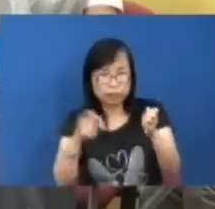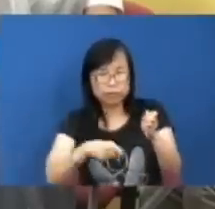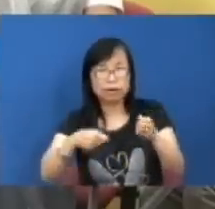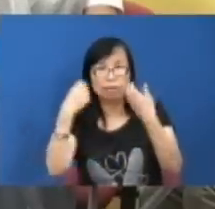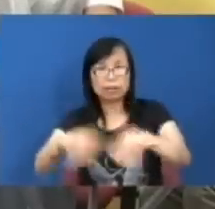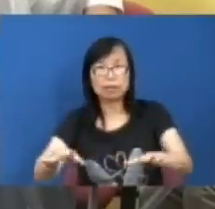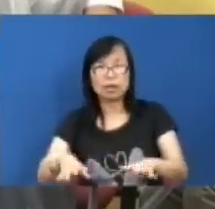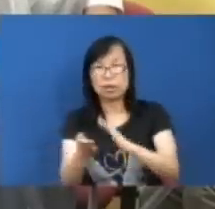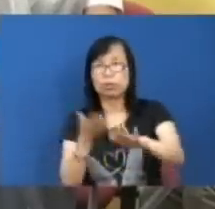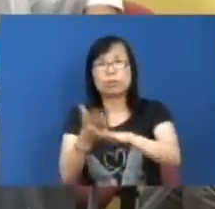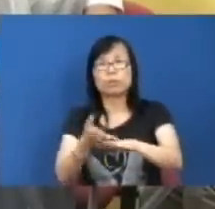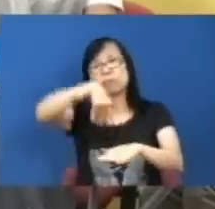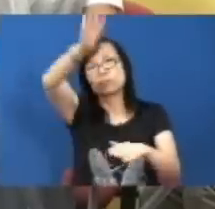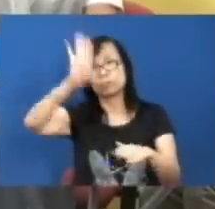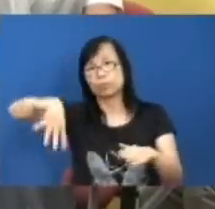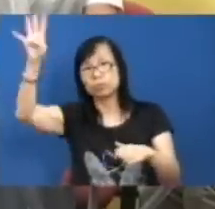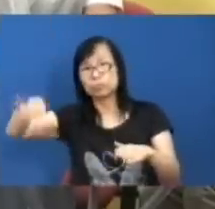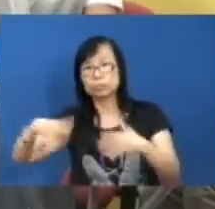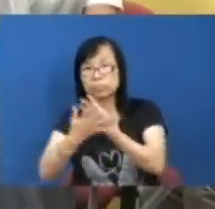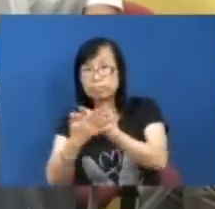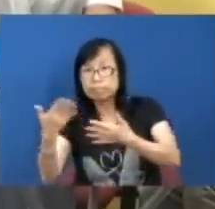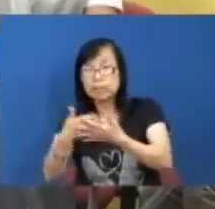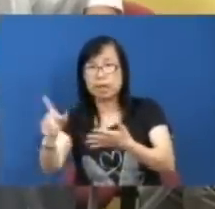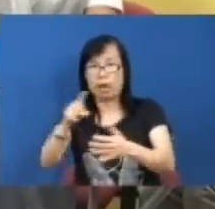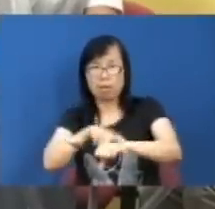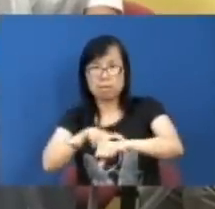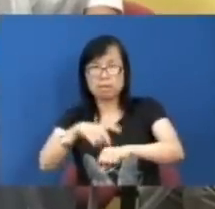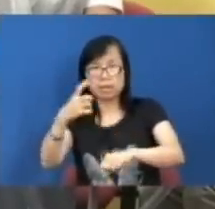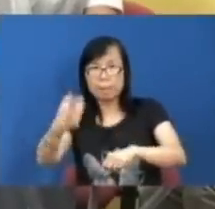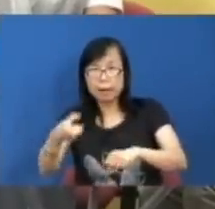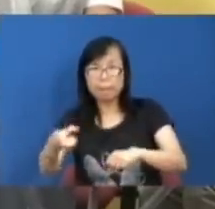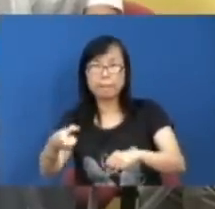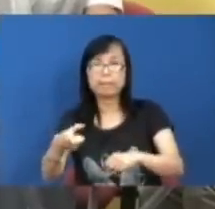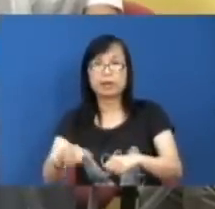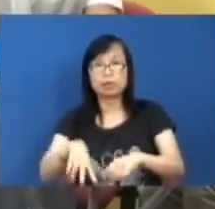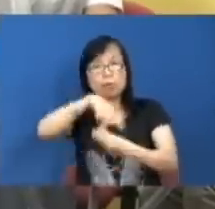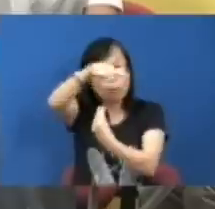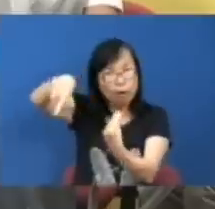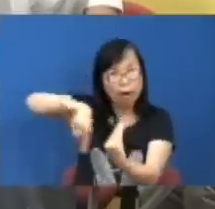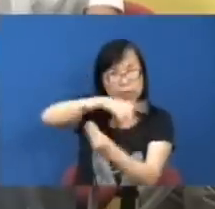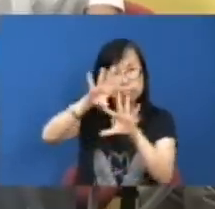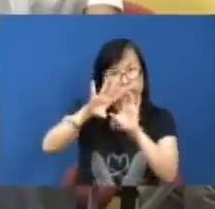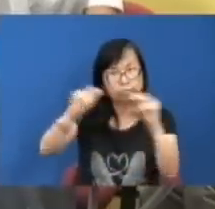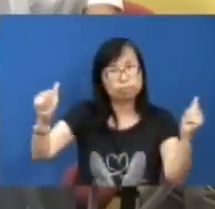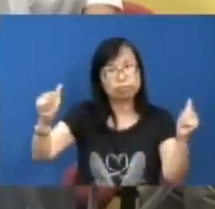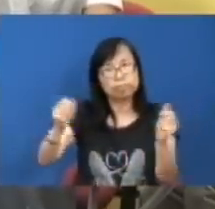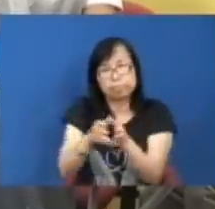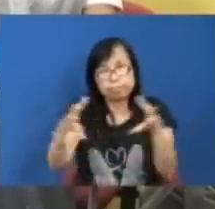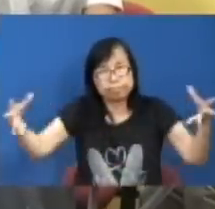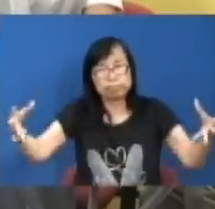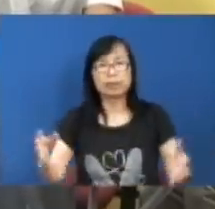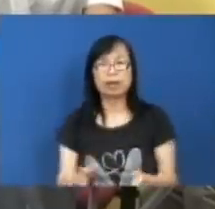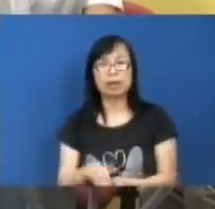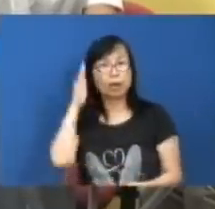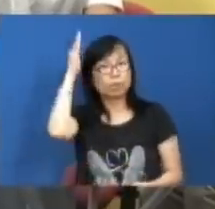後先再重新油翻兩隻防水膜咧，咁一方面時間啊、金錢啊，同埋對個環境嘅損耗都好大咯。咁所以呢啲大家